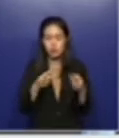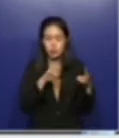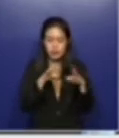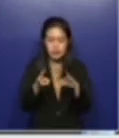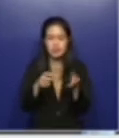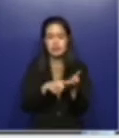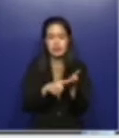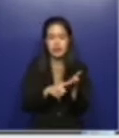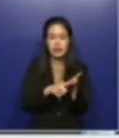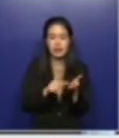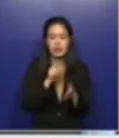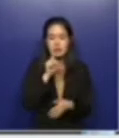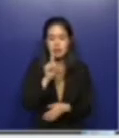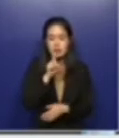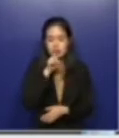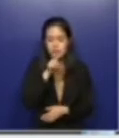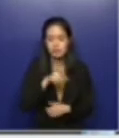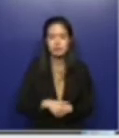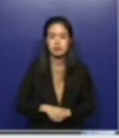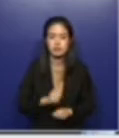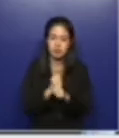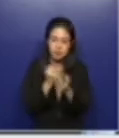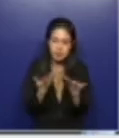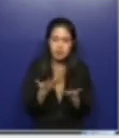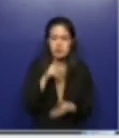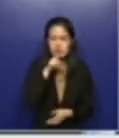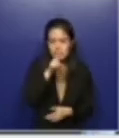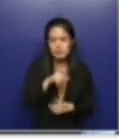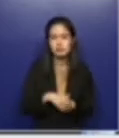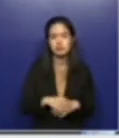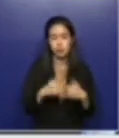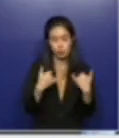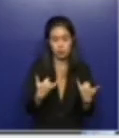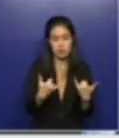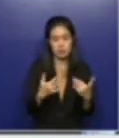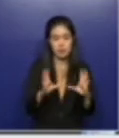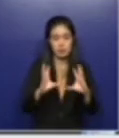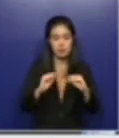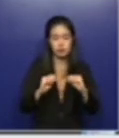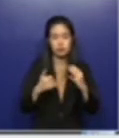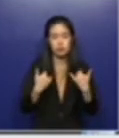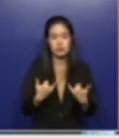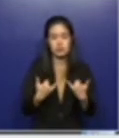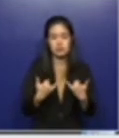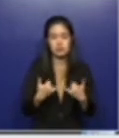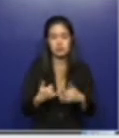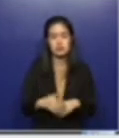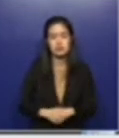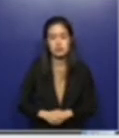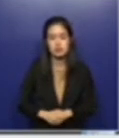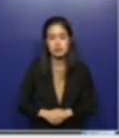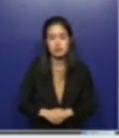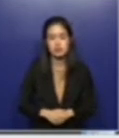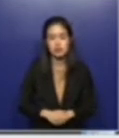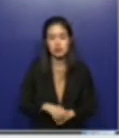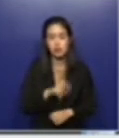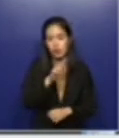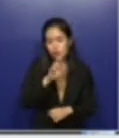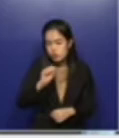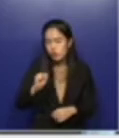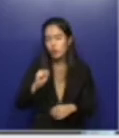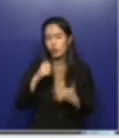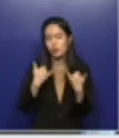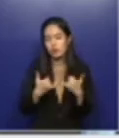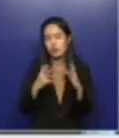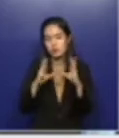ไงจะทำยังไงวันนี้สภาแห่งนี้นะครับจะบอกกล่าวผ่านท่านประธานไปยังรัฐบาลว่าเขาอยากเส